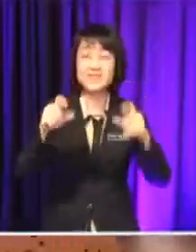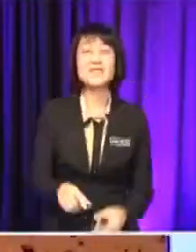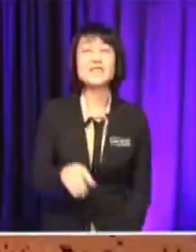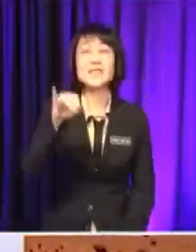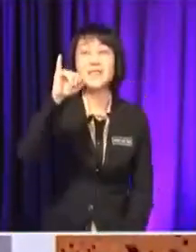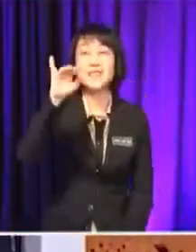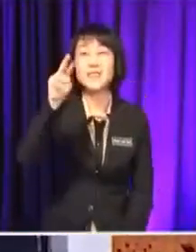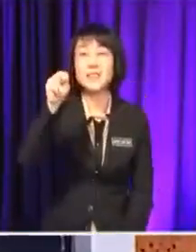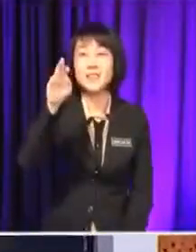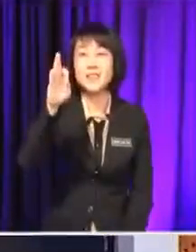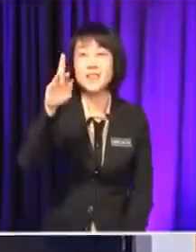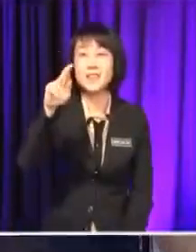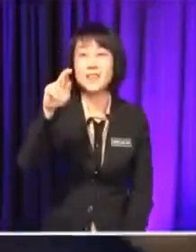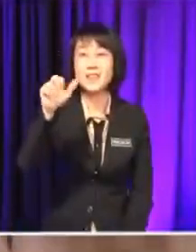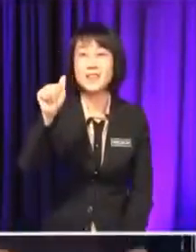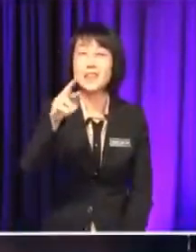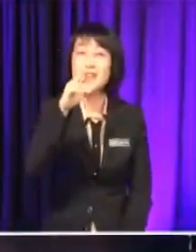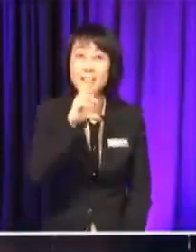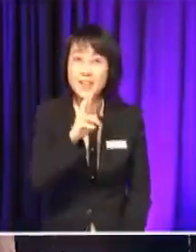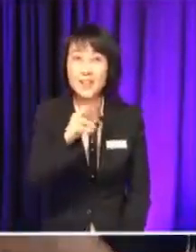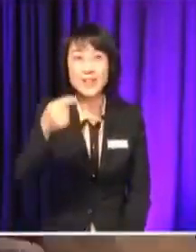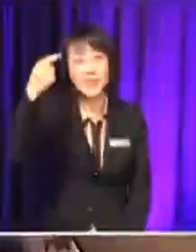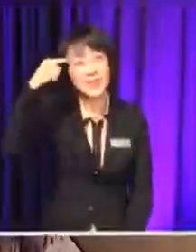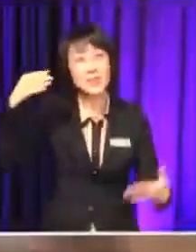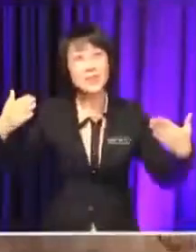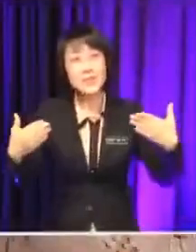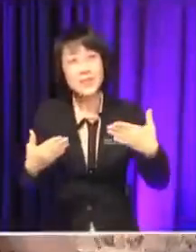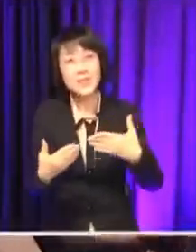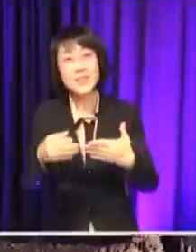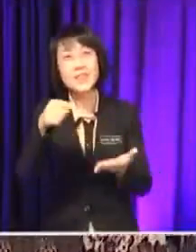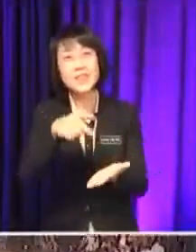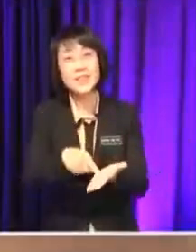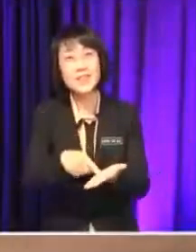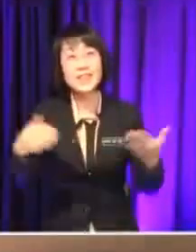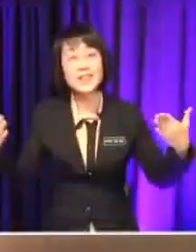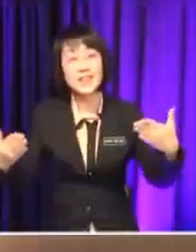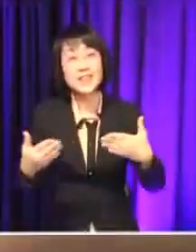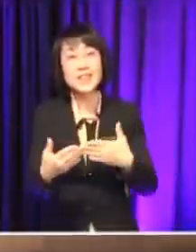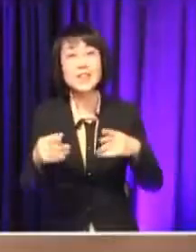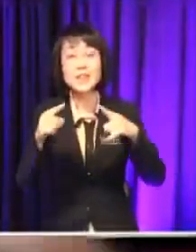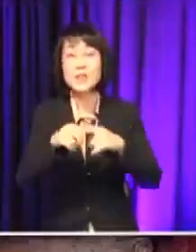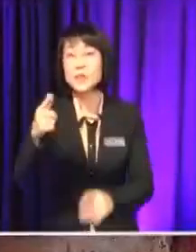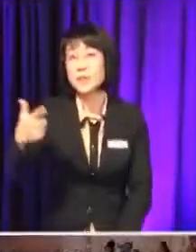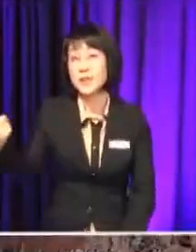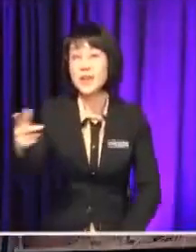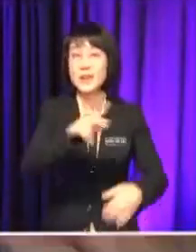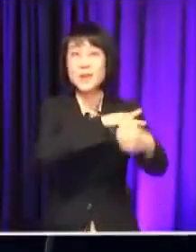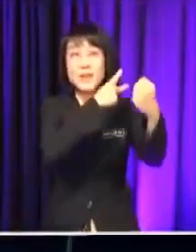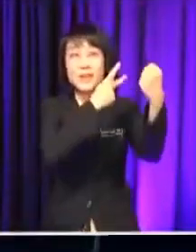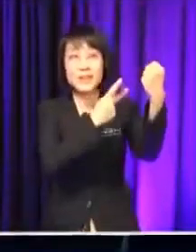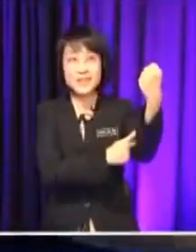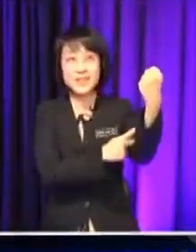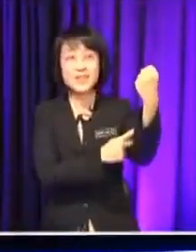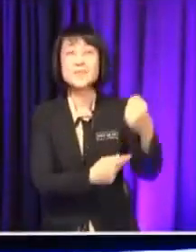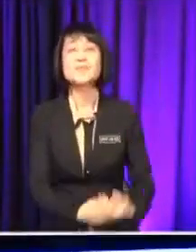Kemudian untuk penyambungan ini kita akan Sambungkan ke bakalan bakalan kuasa Oh ini bakalan kuasa